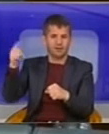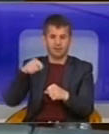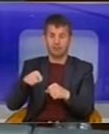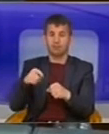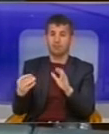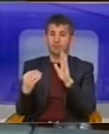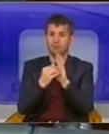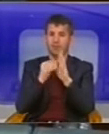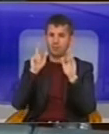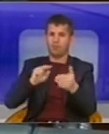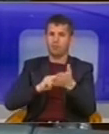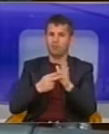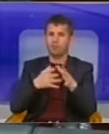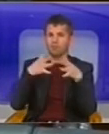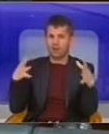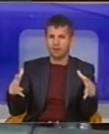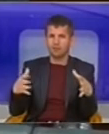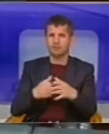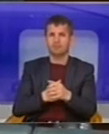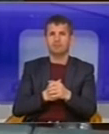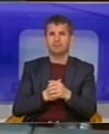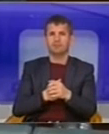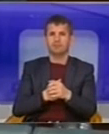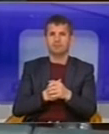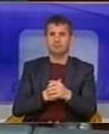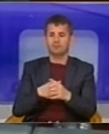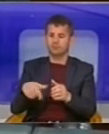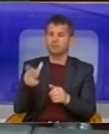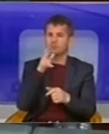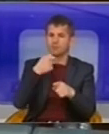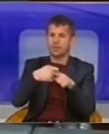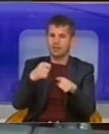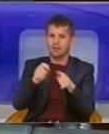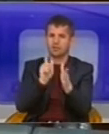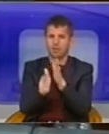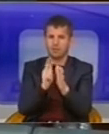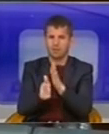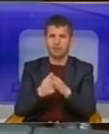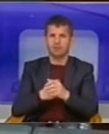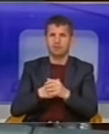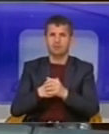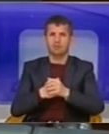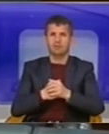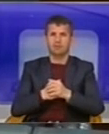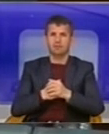segment ka probleme të shumta që kërkojnë zgjidhje të shpejtë.